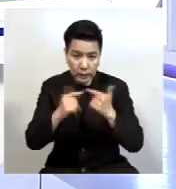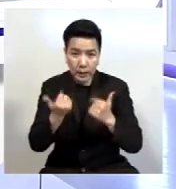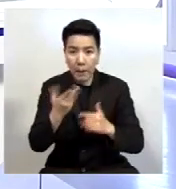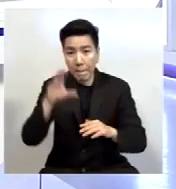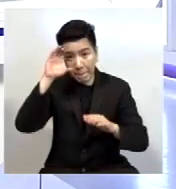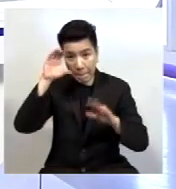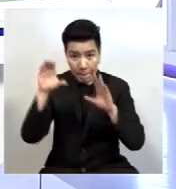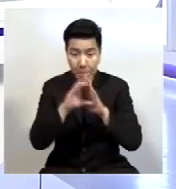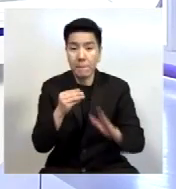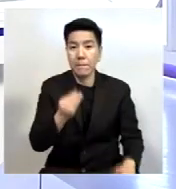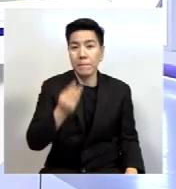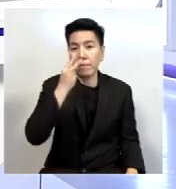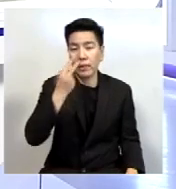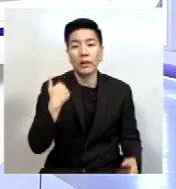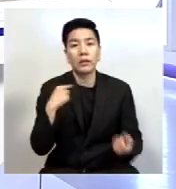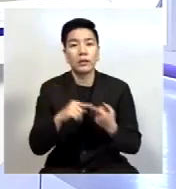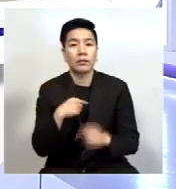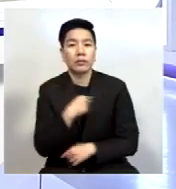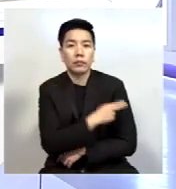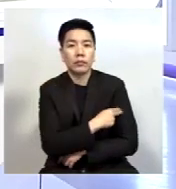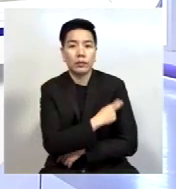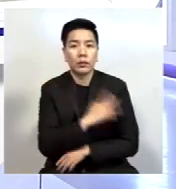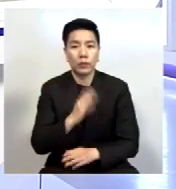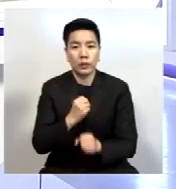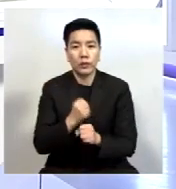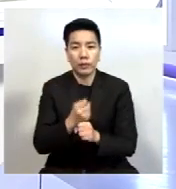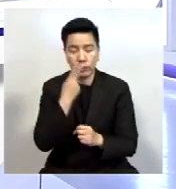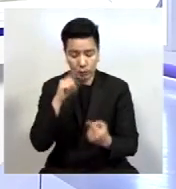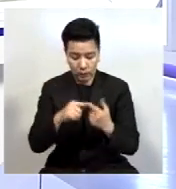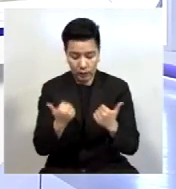าภาพบรรยากาศมาให้ดูกันอีกครั้งนึงนะคะจะได้เห็นว่าเจ้าหน้าที่เนี่ยเขายังทำงานกันอย่างเข้มข้นจริง